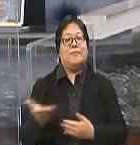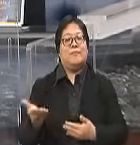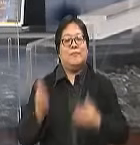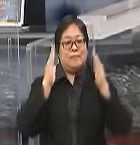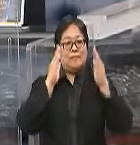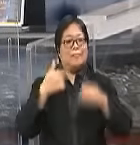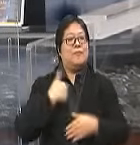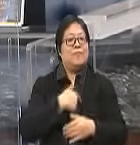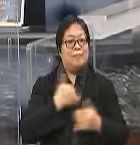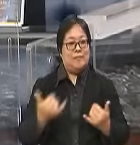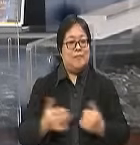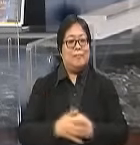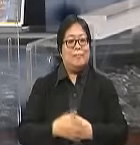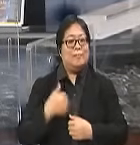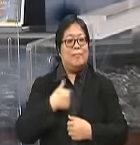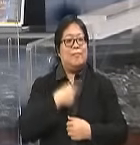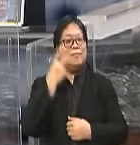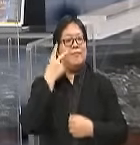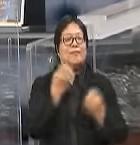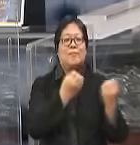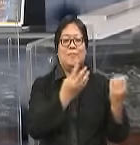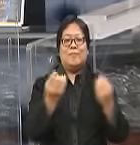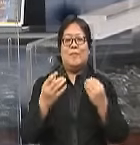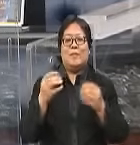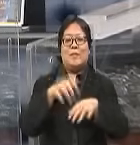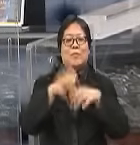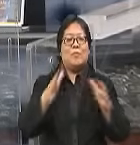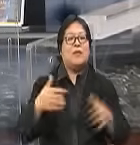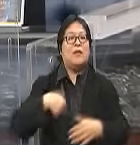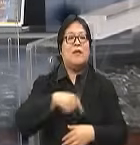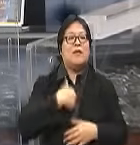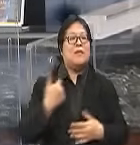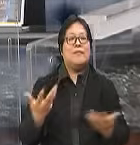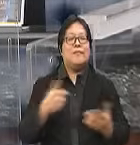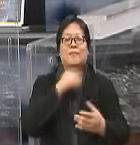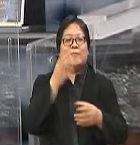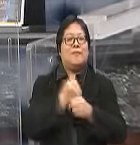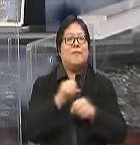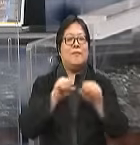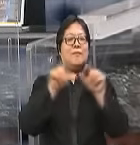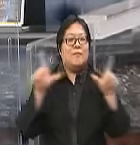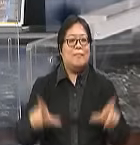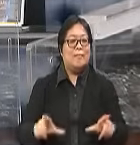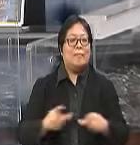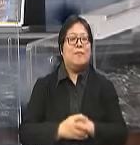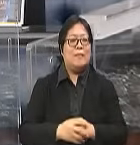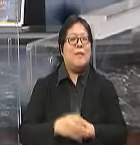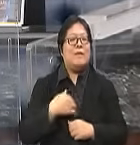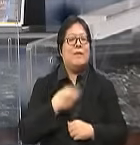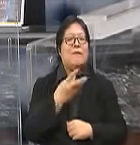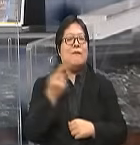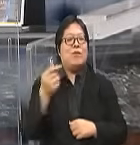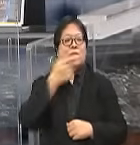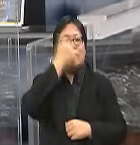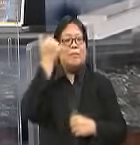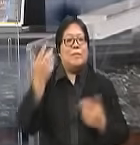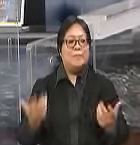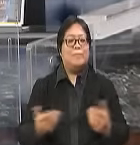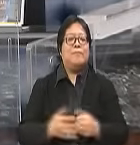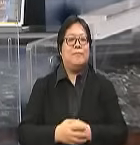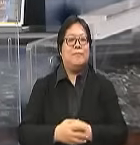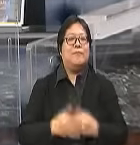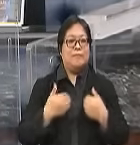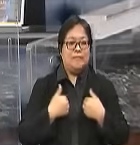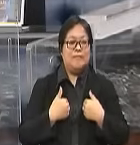dalam perhatian kita berani kita lihat bahwa banyak pekebun kecil kita yang tidak mendapat izin ini akan beberapa sebab yang telah kita categories